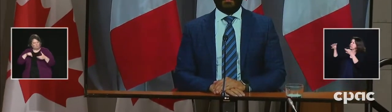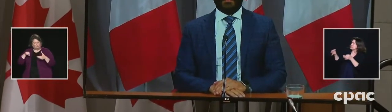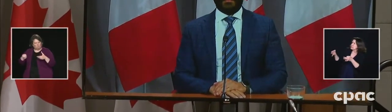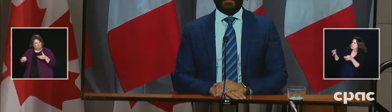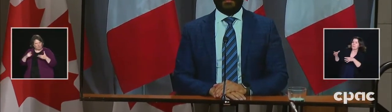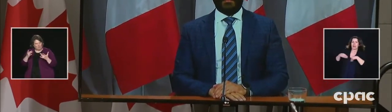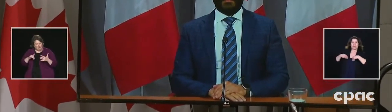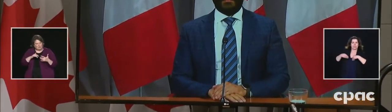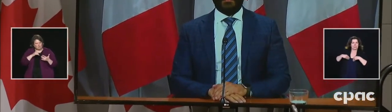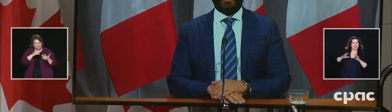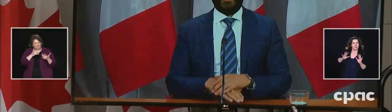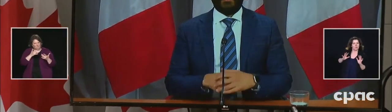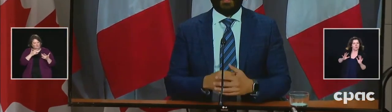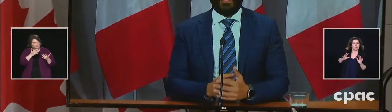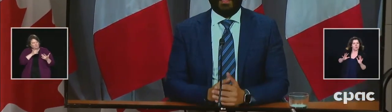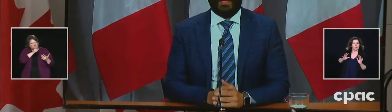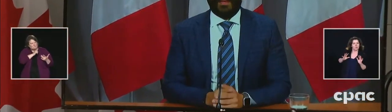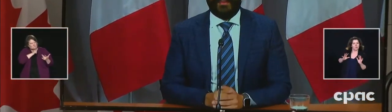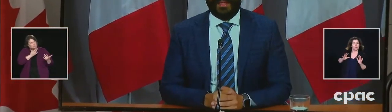Allô?